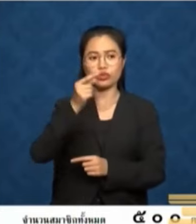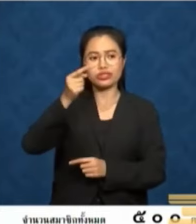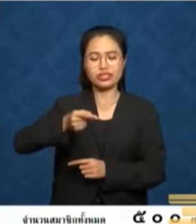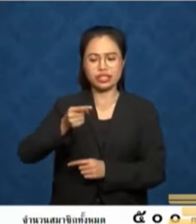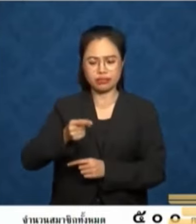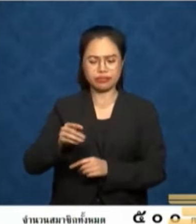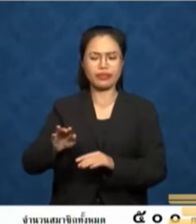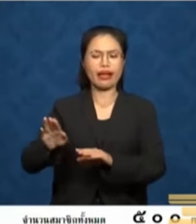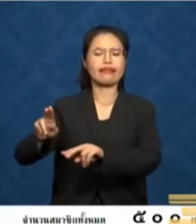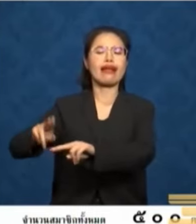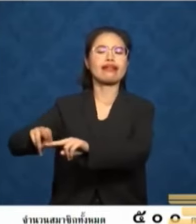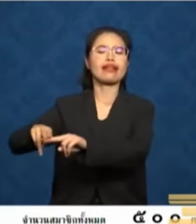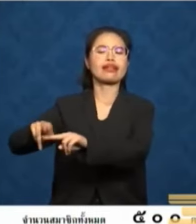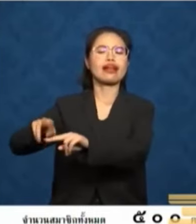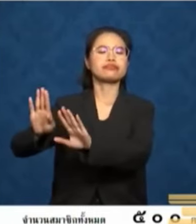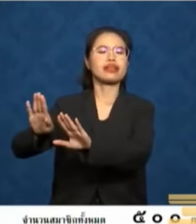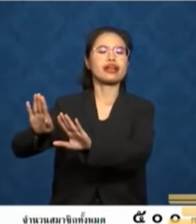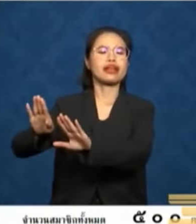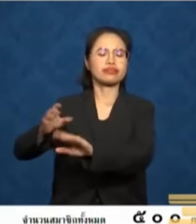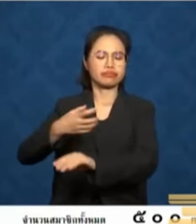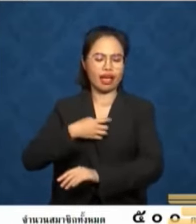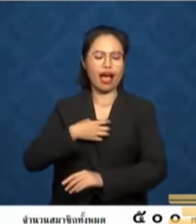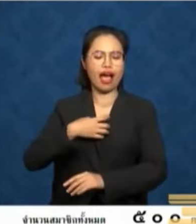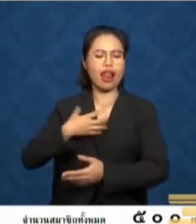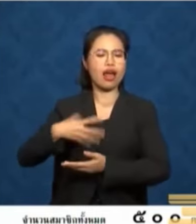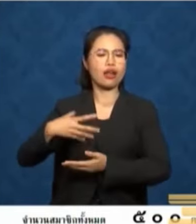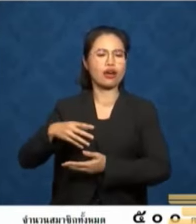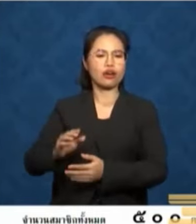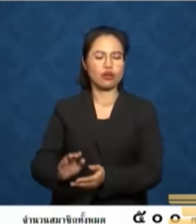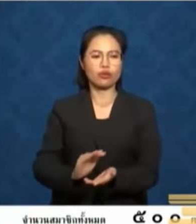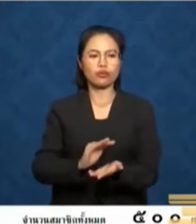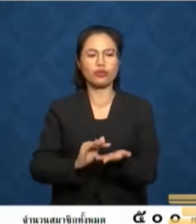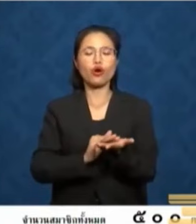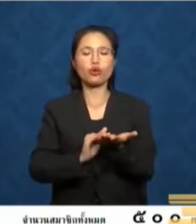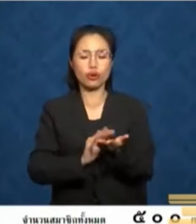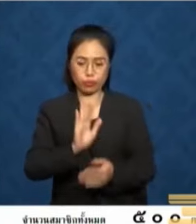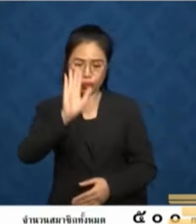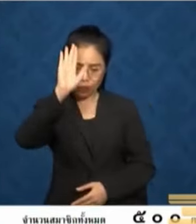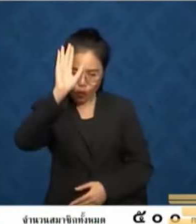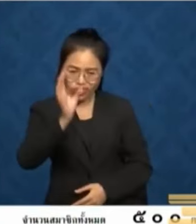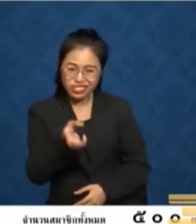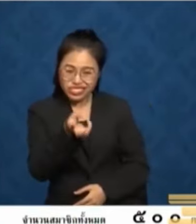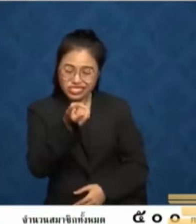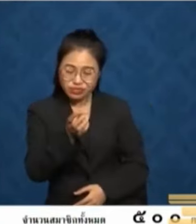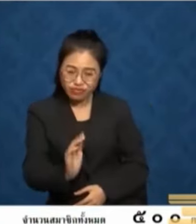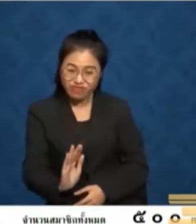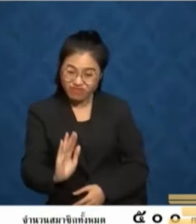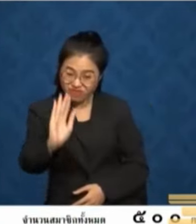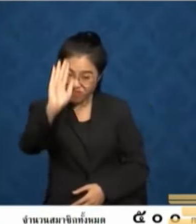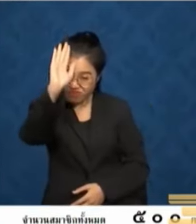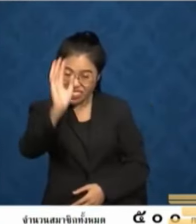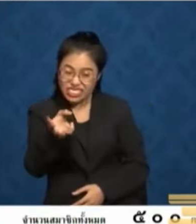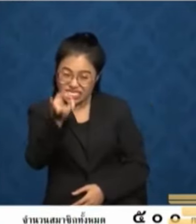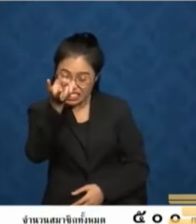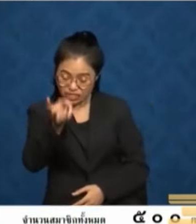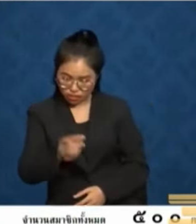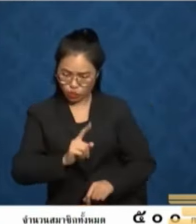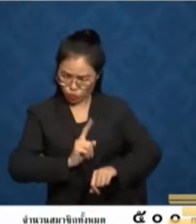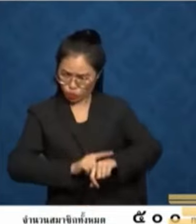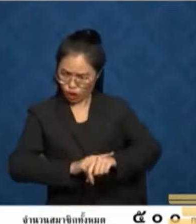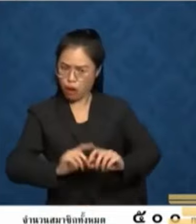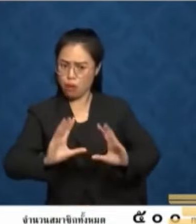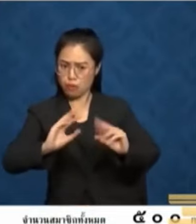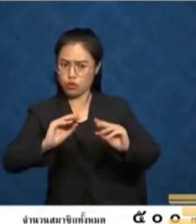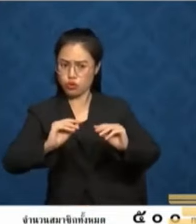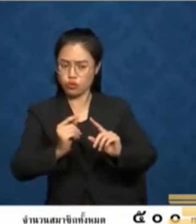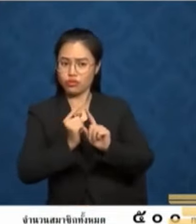หนูนั่งเถอะนั่งเถอะขออนุญาตท่านณิชครับผมขอประท้วงท่านประธานขอให้คบุการประชุมครับาม